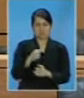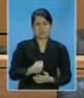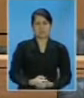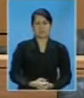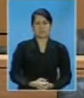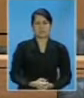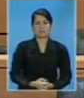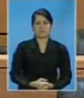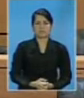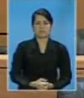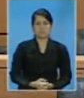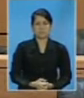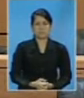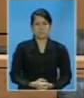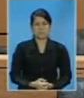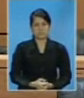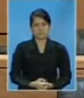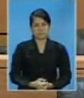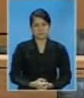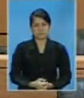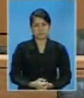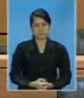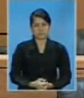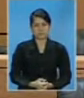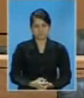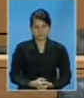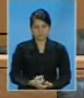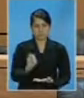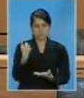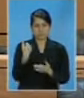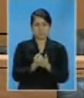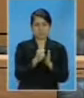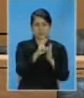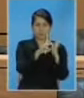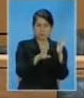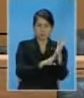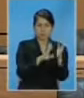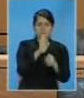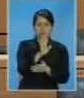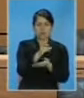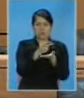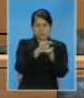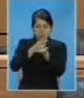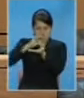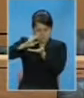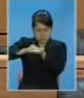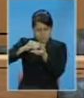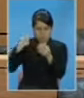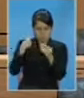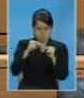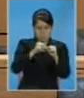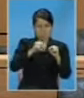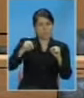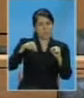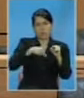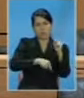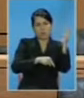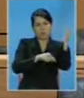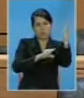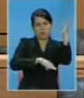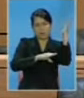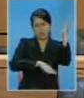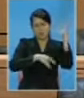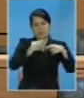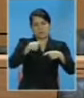งที่ทำให้ในการติดตั้งกล้องวงจรปิดในจังหวัดชายแดนภาคใต้ช้า